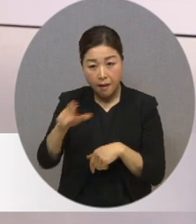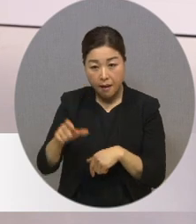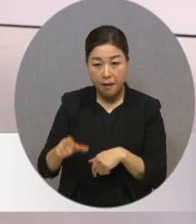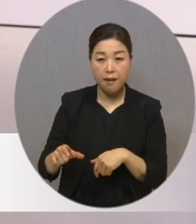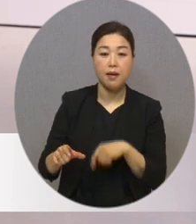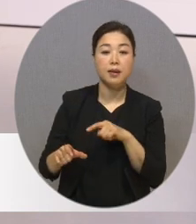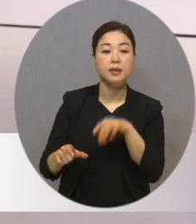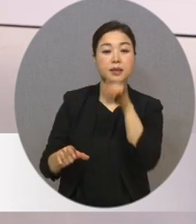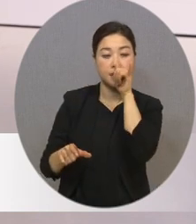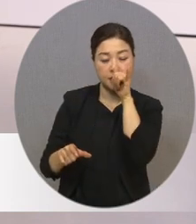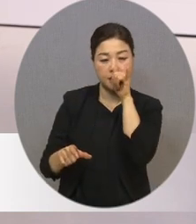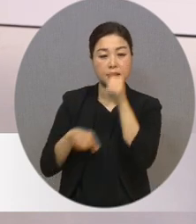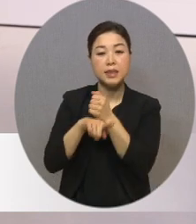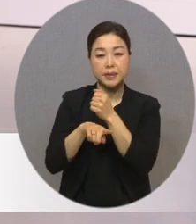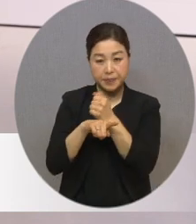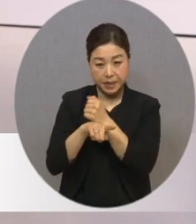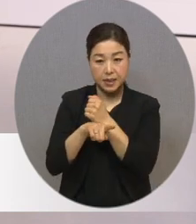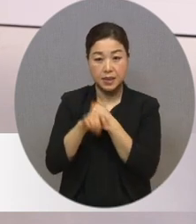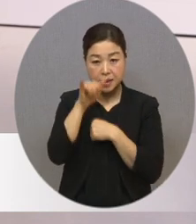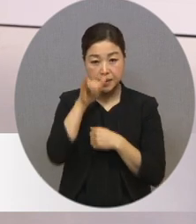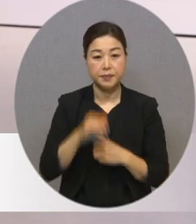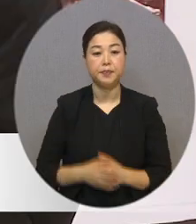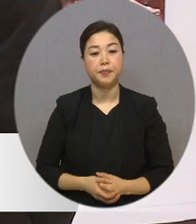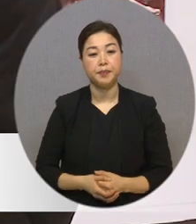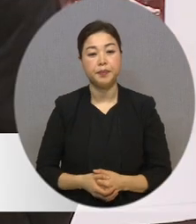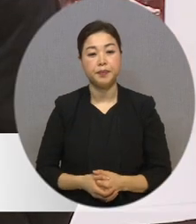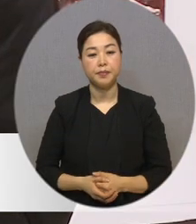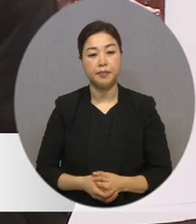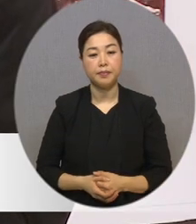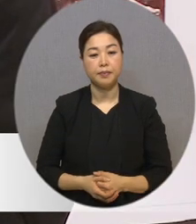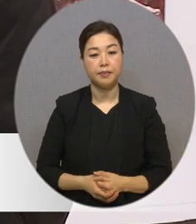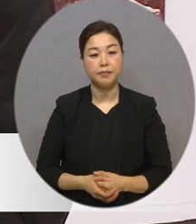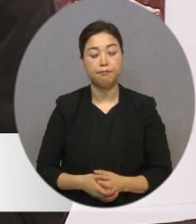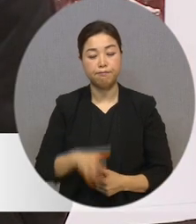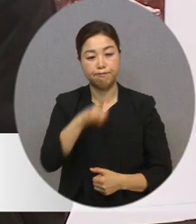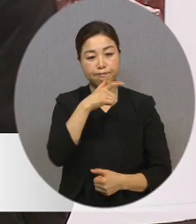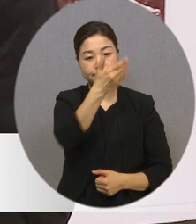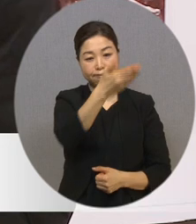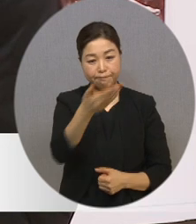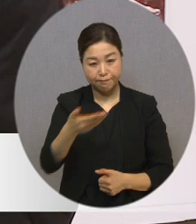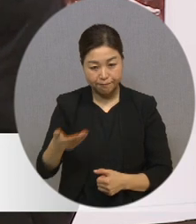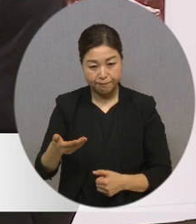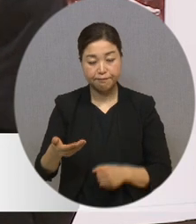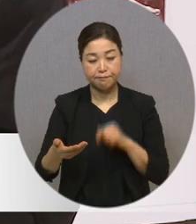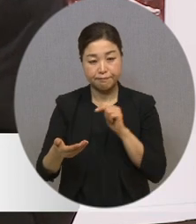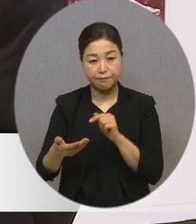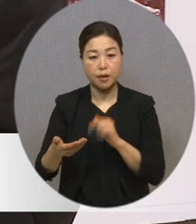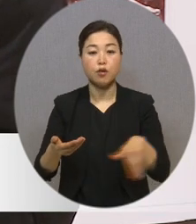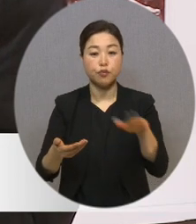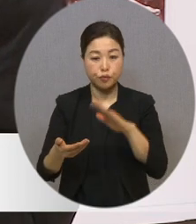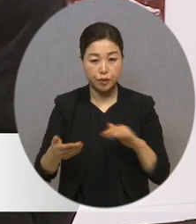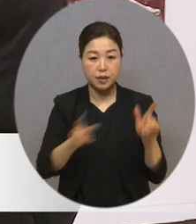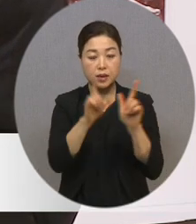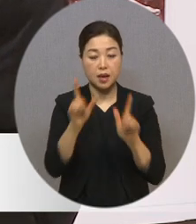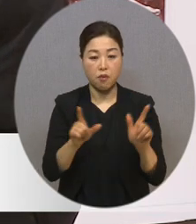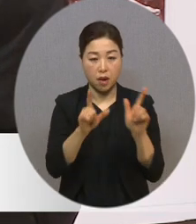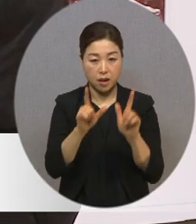이루는 그런 의미의 흐름을 갖고 있습니다. 그래서 저는 그런 물의 흐름을 통해서 우리